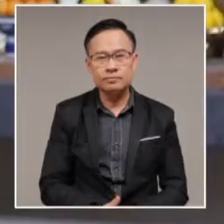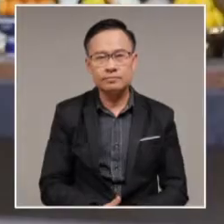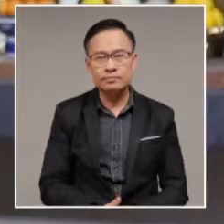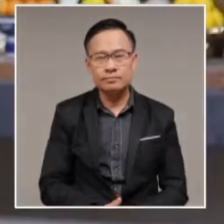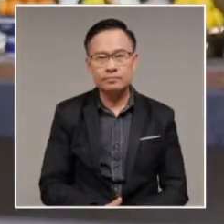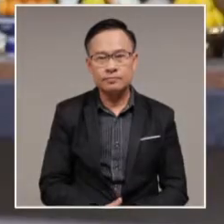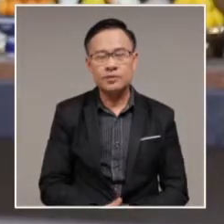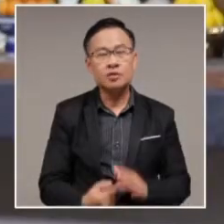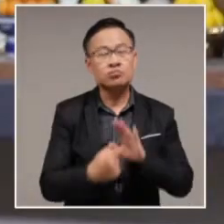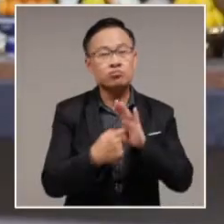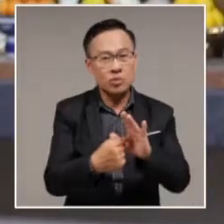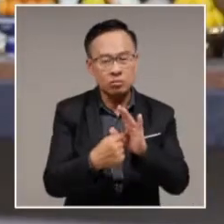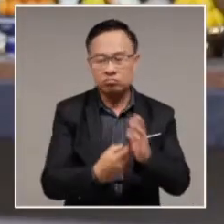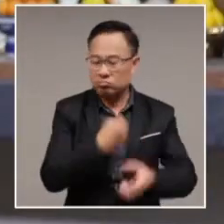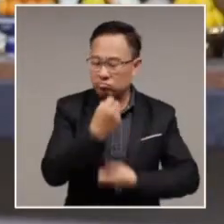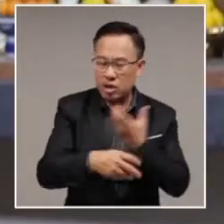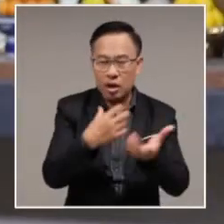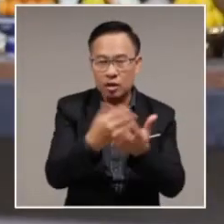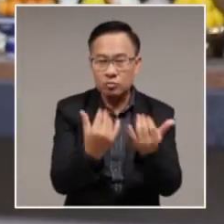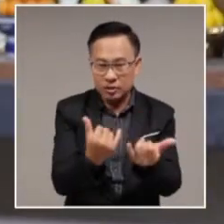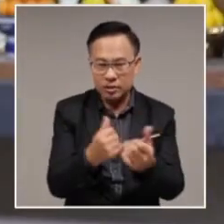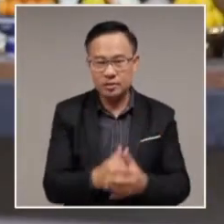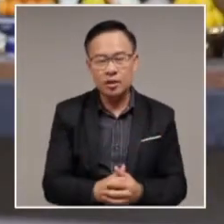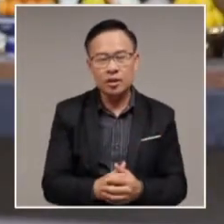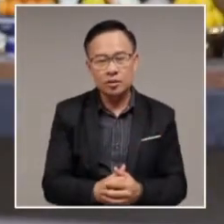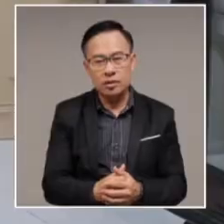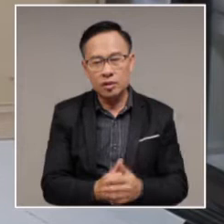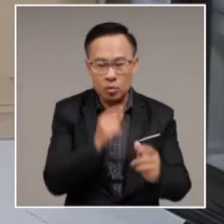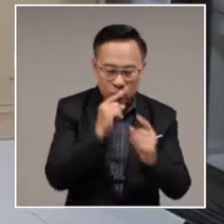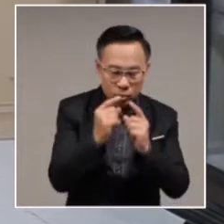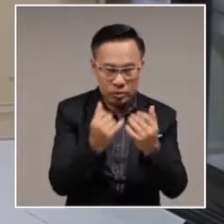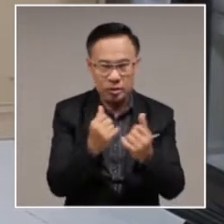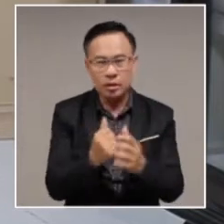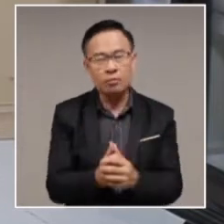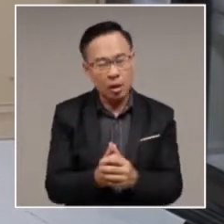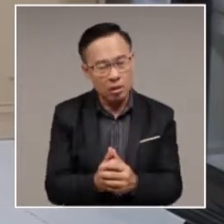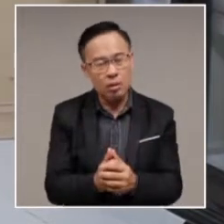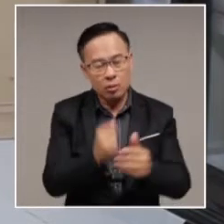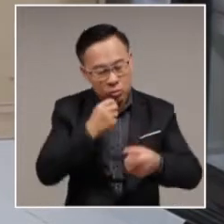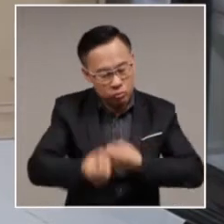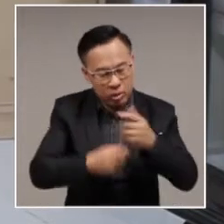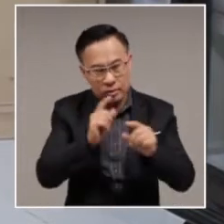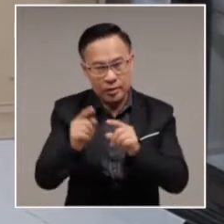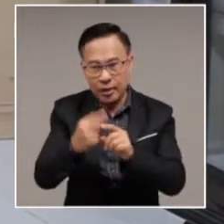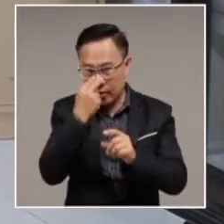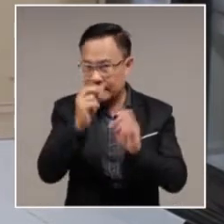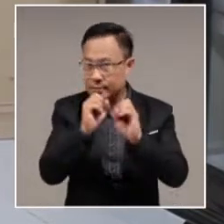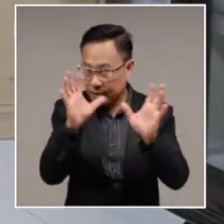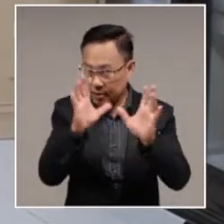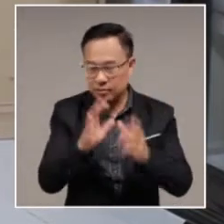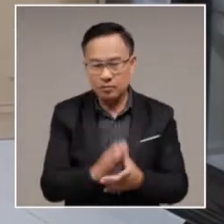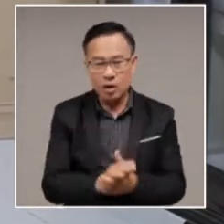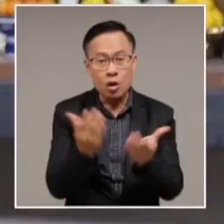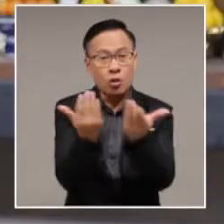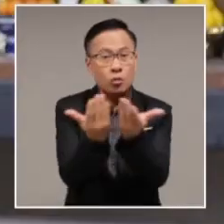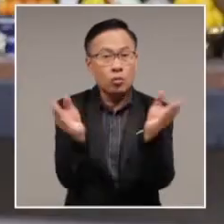นี่นะคะคุณผู้ชมคะนี่ก็ถือว่าเป็นอีกหนึ่งตัวอย่างก่อนละกันในช่วงระหว่างที่เรามีการพูดคุยเพียงแค่ไม่กี่คำถามนะคะก็จะเห็นได้ว่า